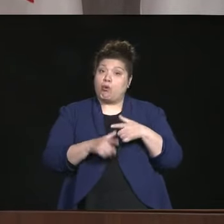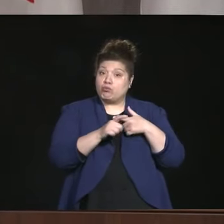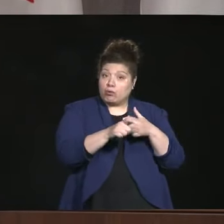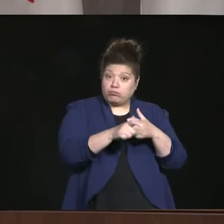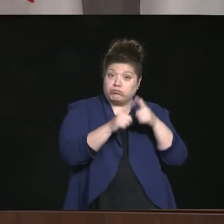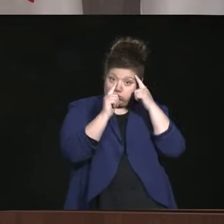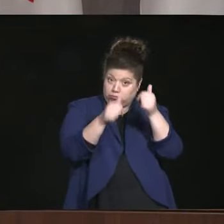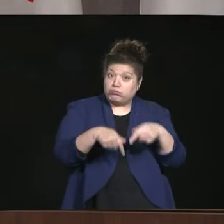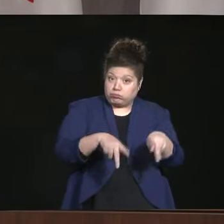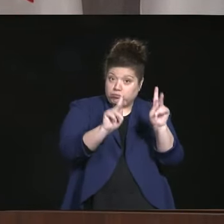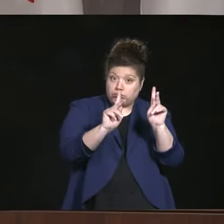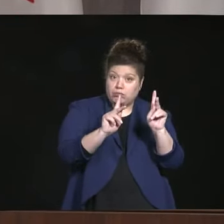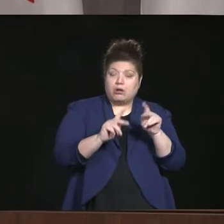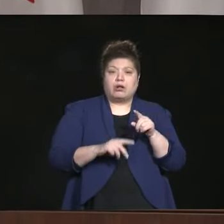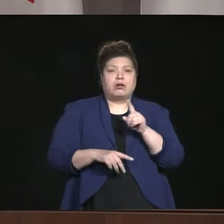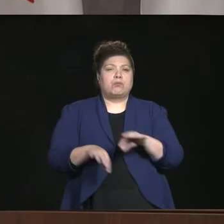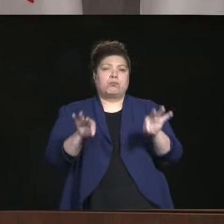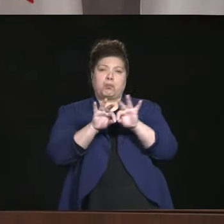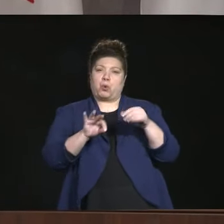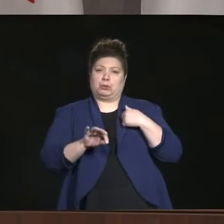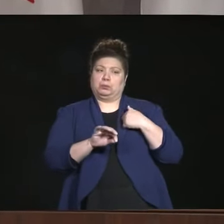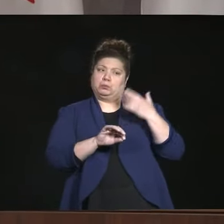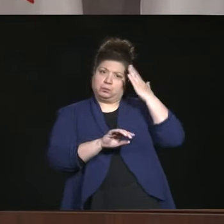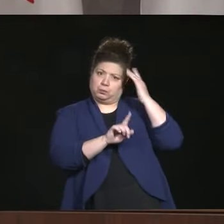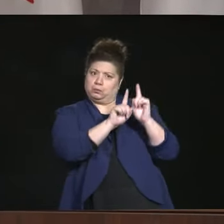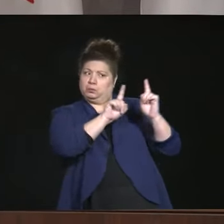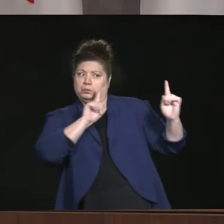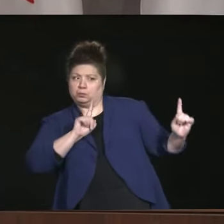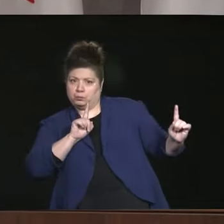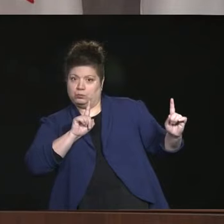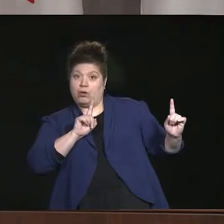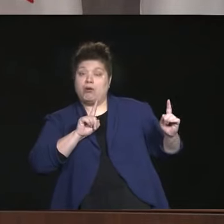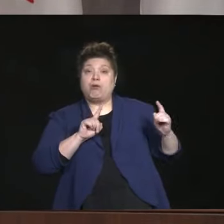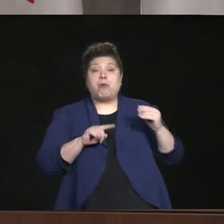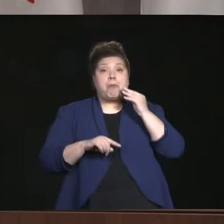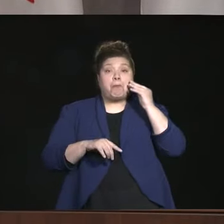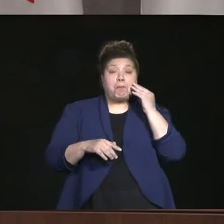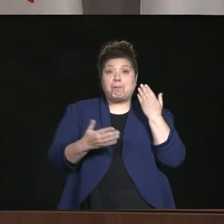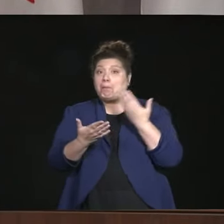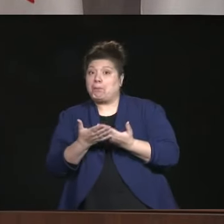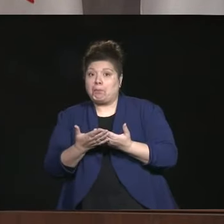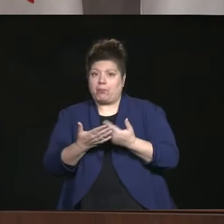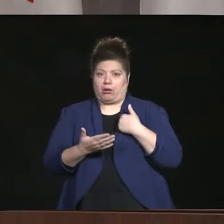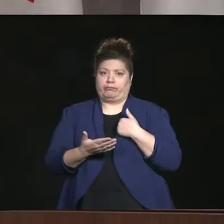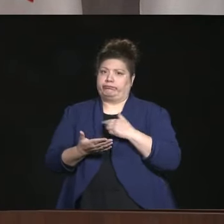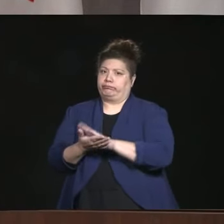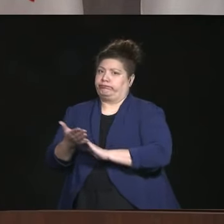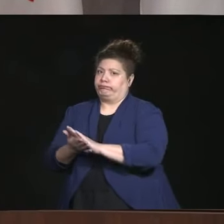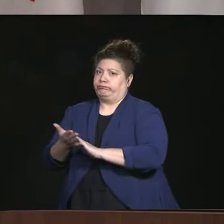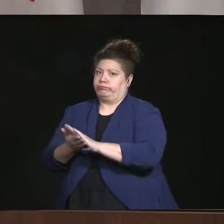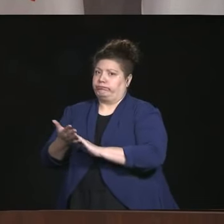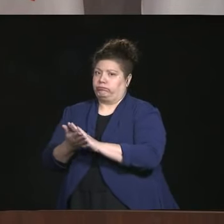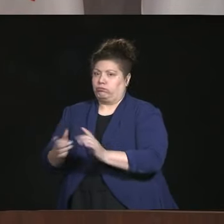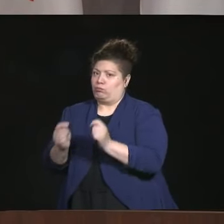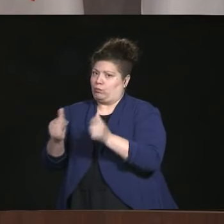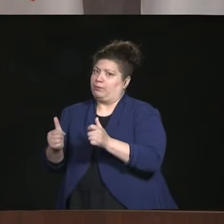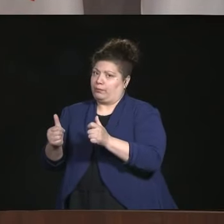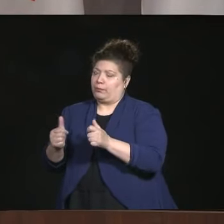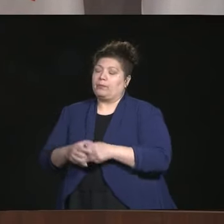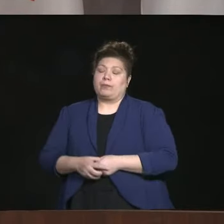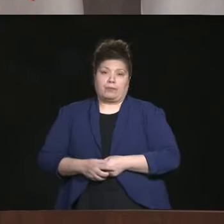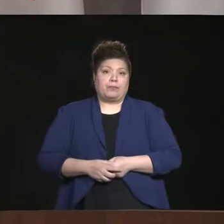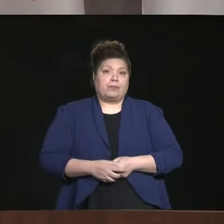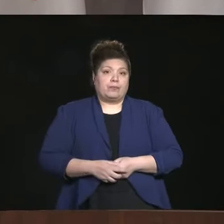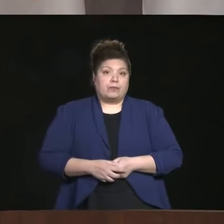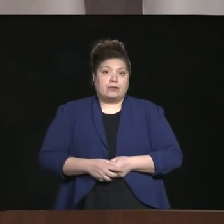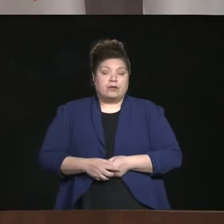lavez-vous les mains lorsque vous rentrez chez vous. Je sais que c'est très difficile,